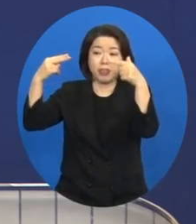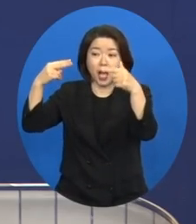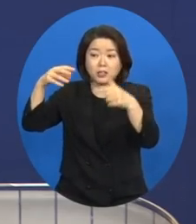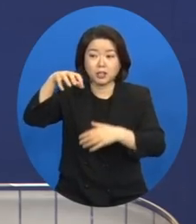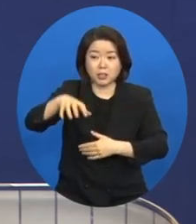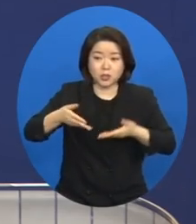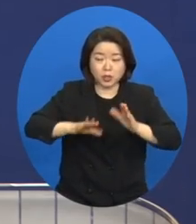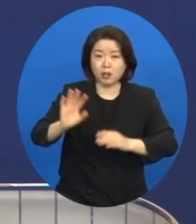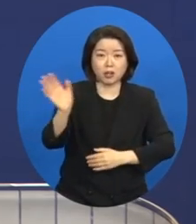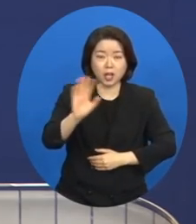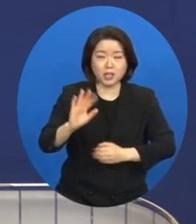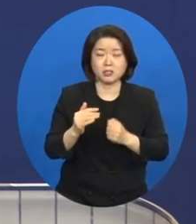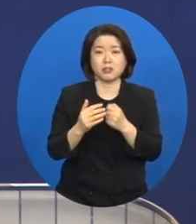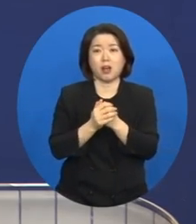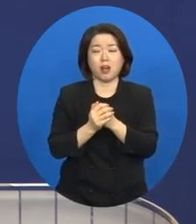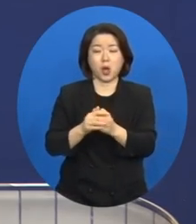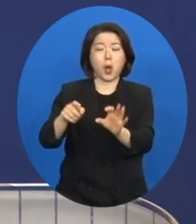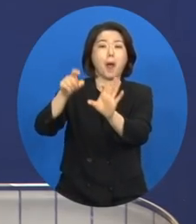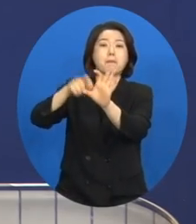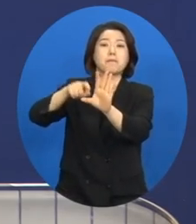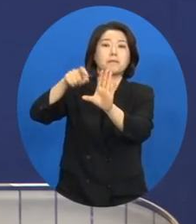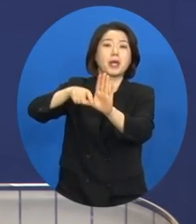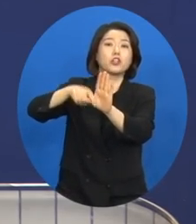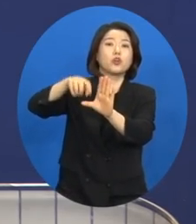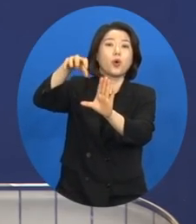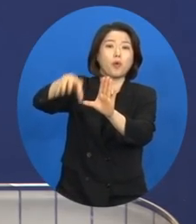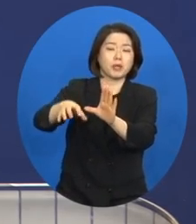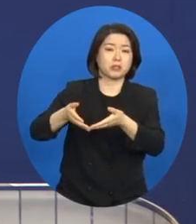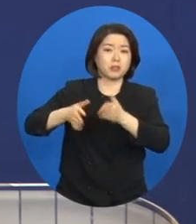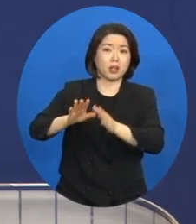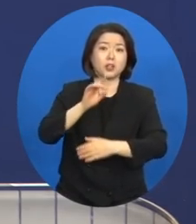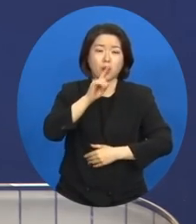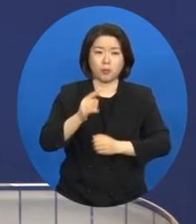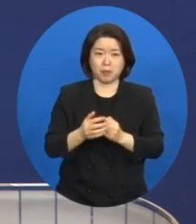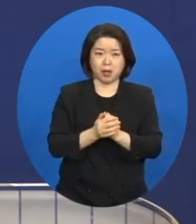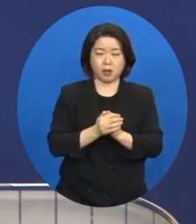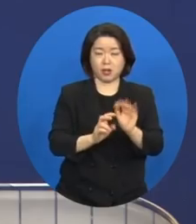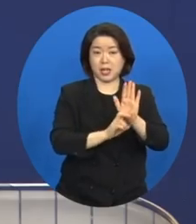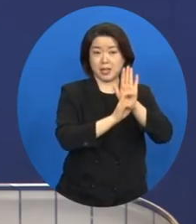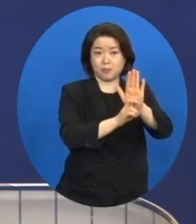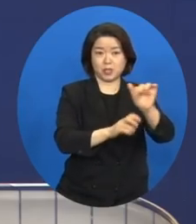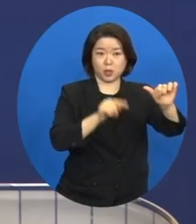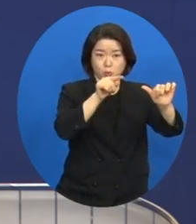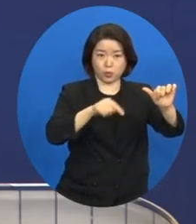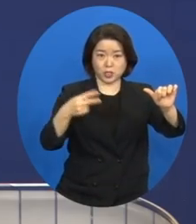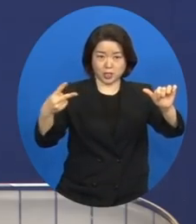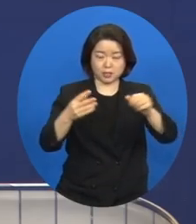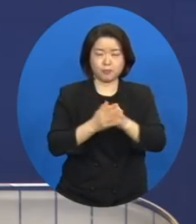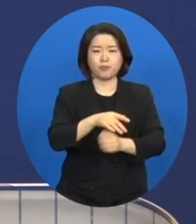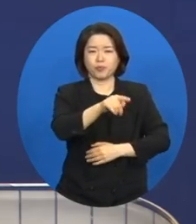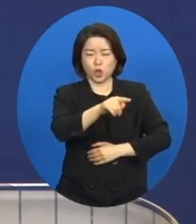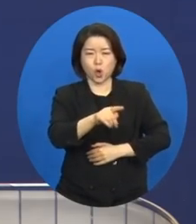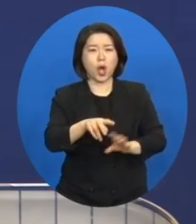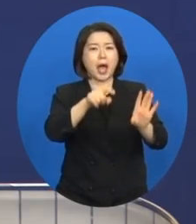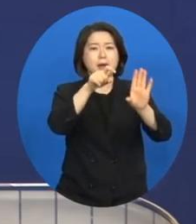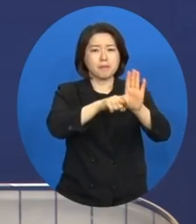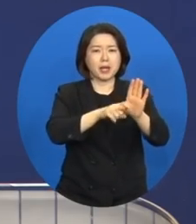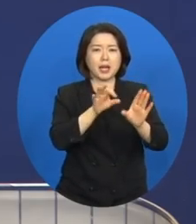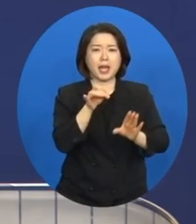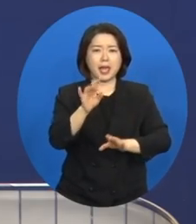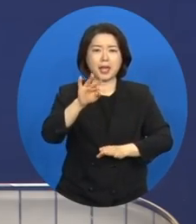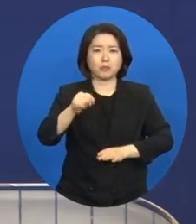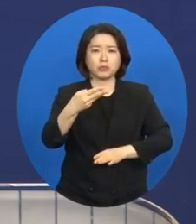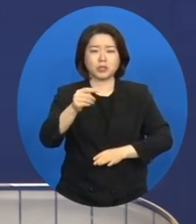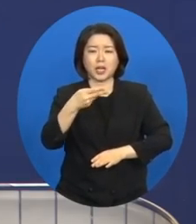태어난다고 미가 선지자가 이미 예언을 했죠. 미가서 5장 2절에 보면 그러나 너 베들레헴 에브라다야 너는 유다의 여러